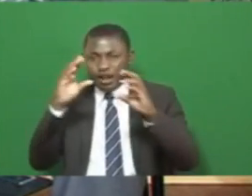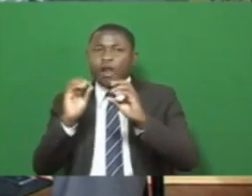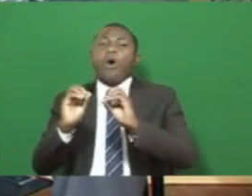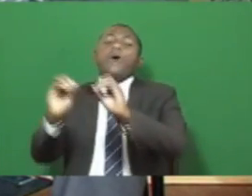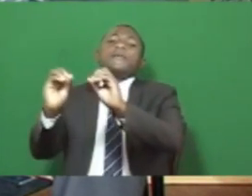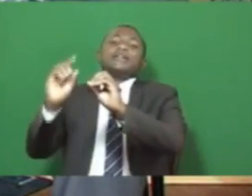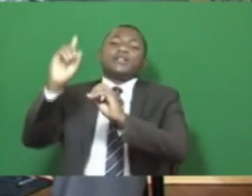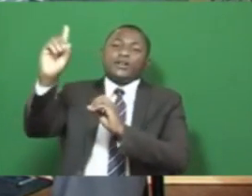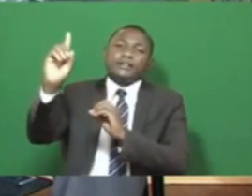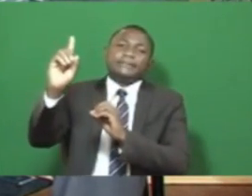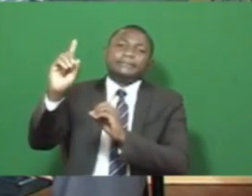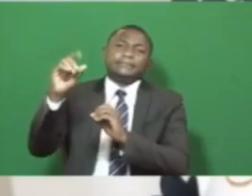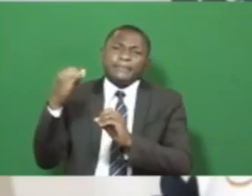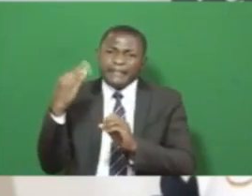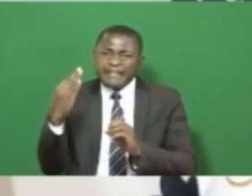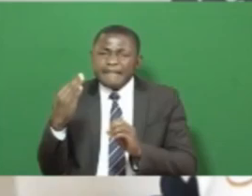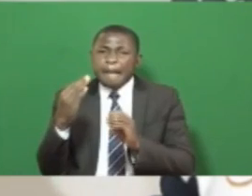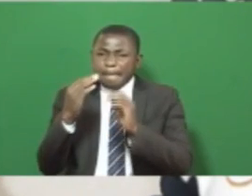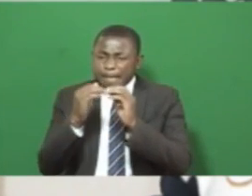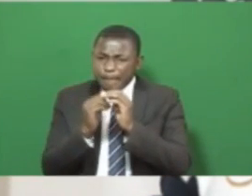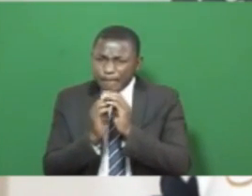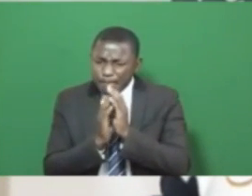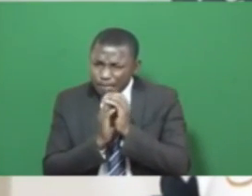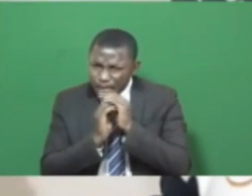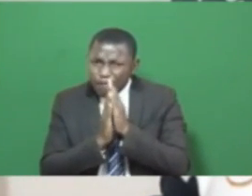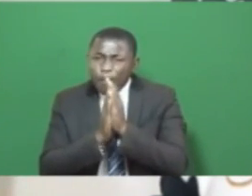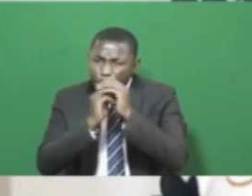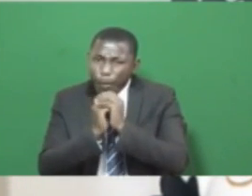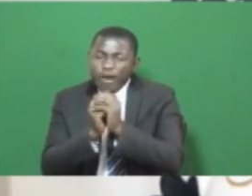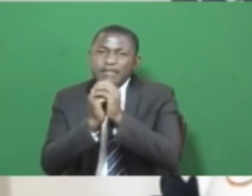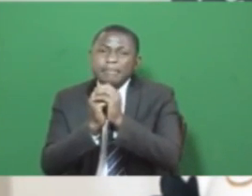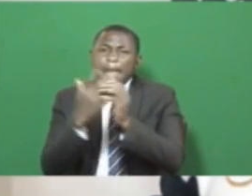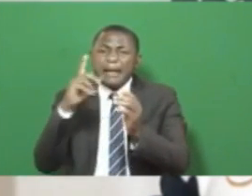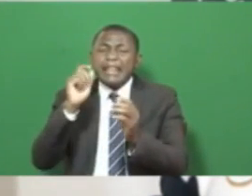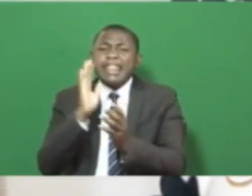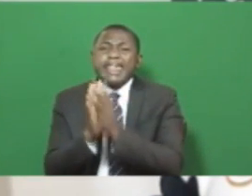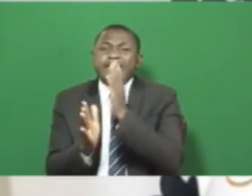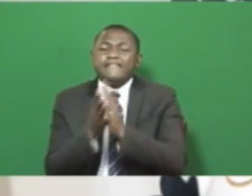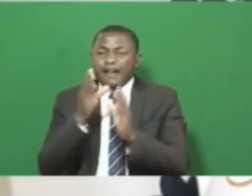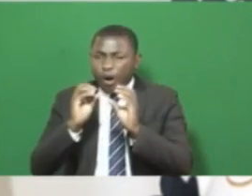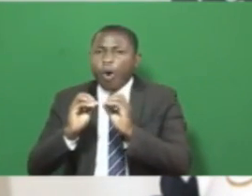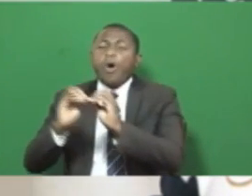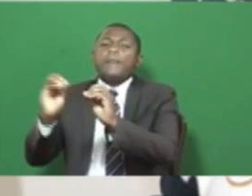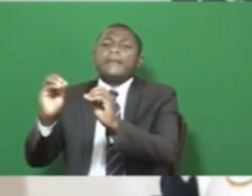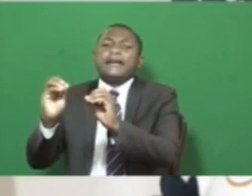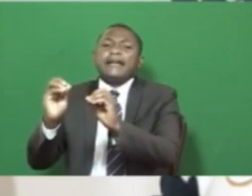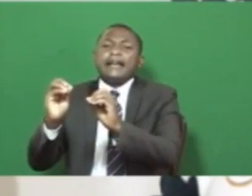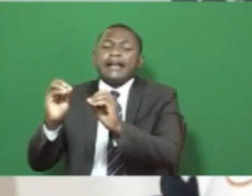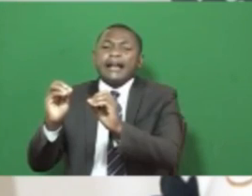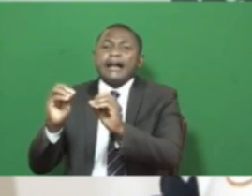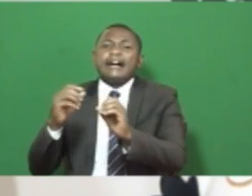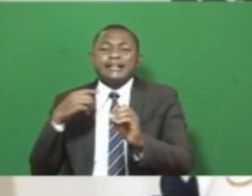kuteerera. Saka James ari kutoti iye. Kana ukangonamata bedzi zvisina kuteereraka, hazvina musoro. Nemhaka